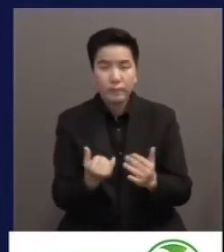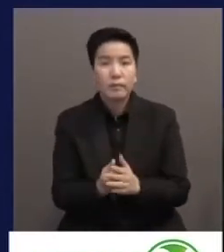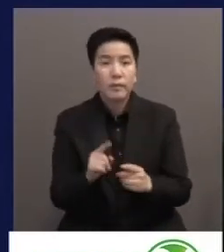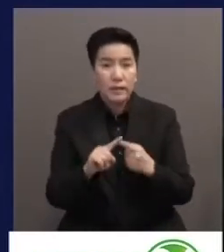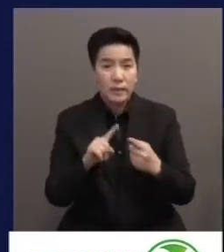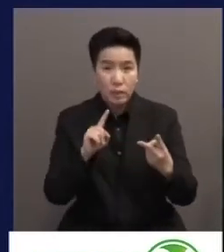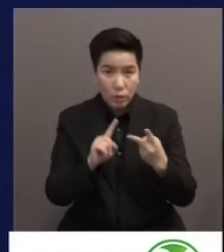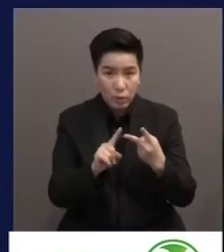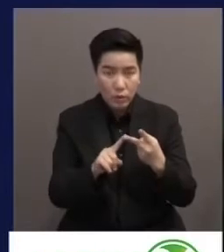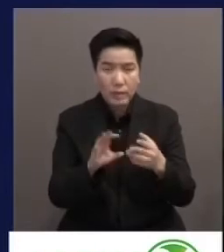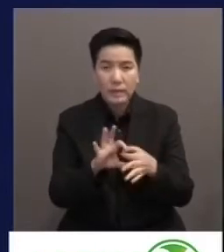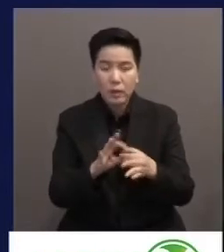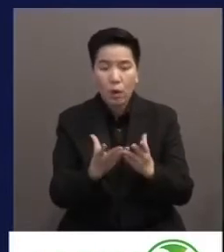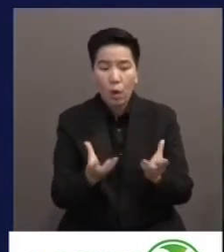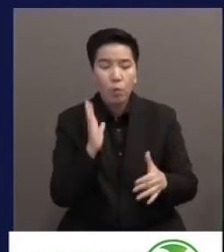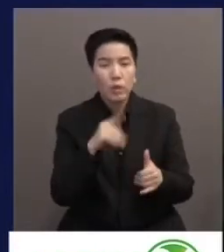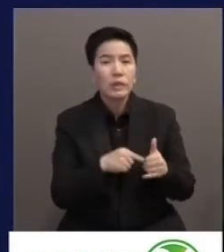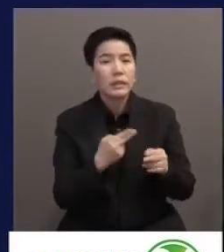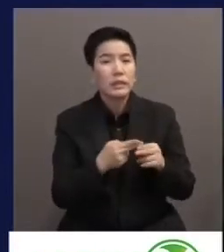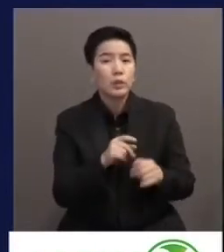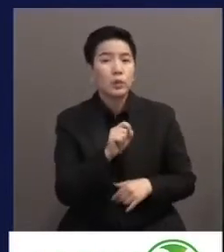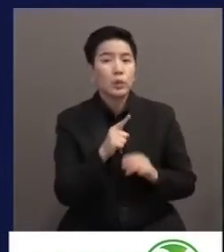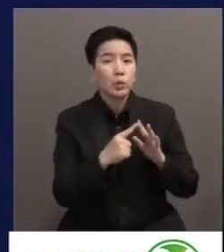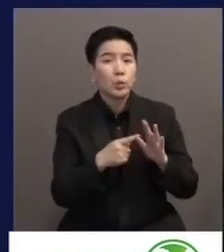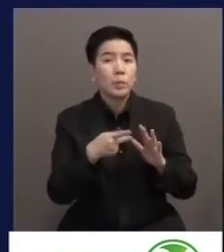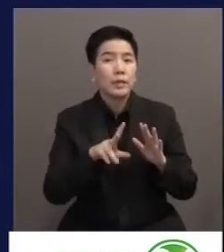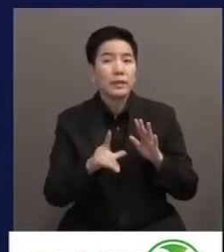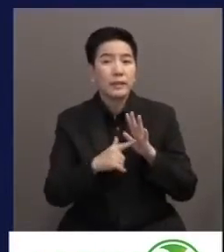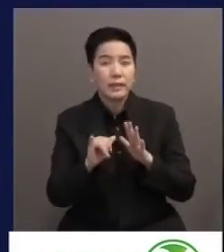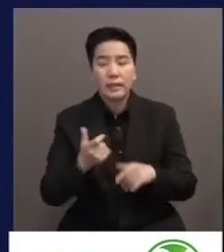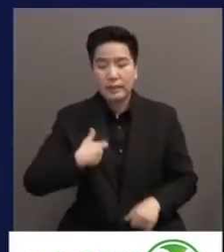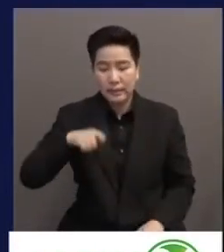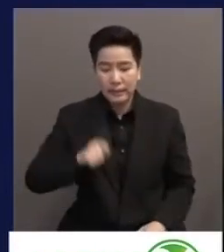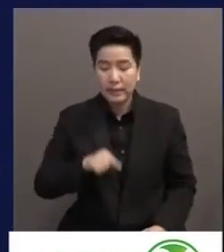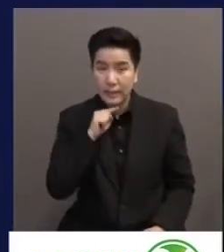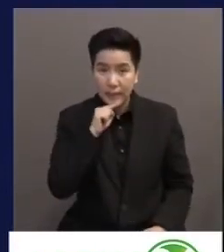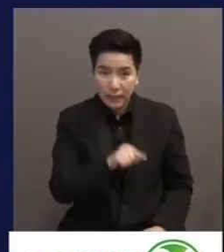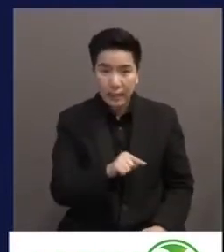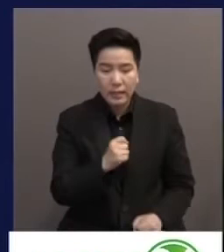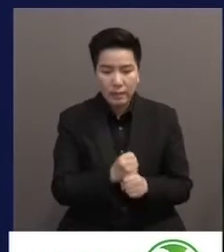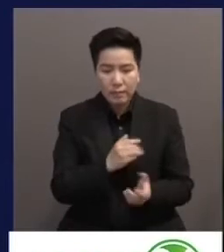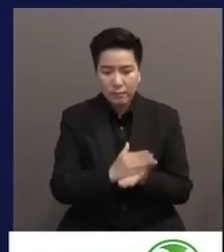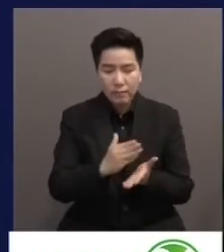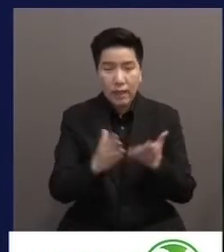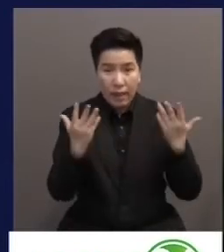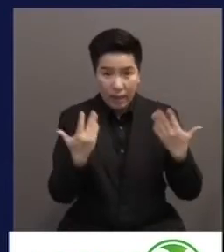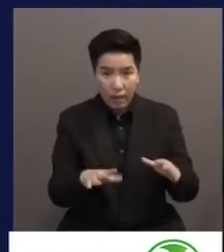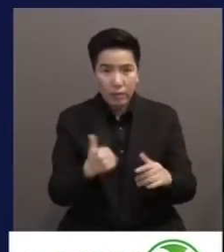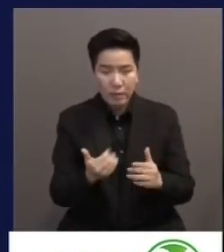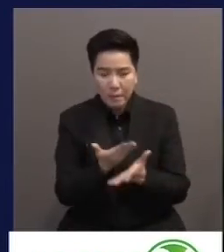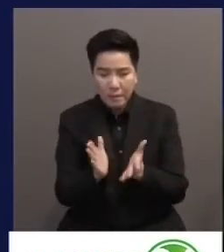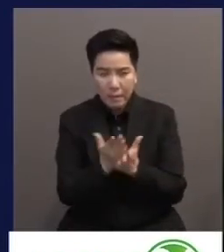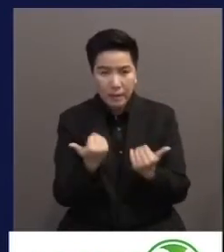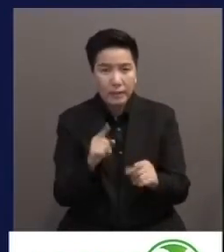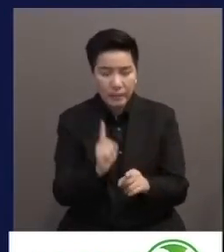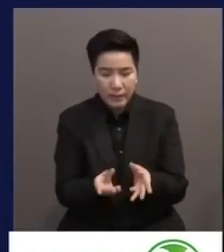องทรัพย์สินของคุณสุภชัยที่ศาลแพ่งเนี่ยมีคำตัดสินให้เราเนี่ยได้รับชำระแล้วเนี่ยแต่เป็นทรัพย์สิน